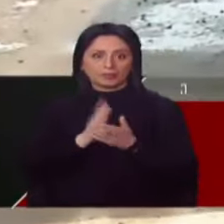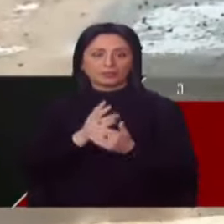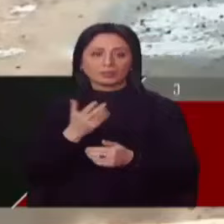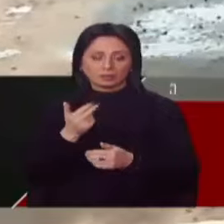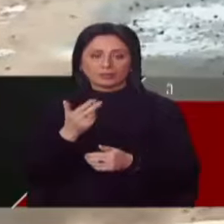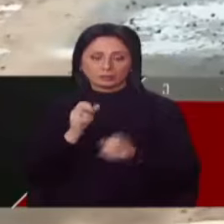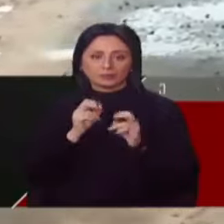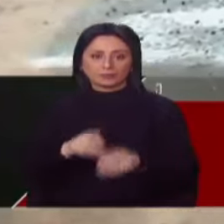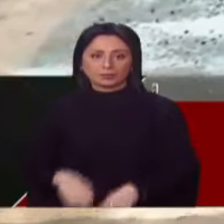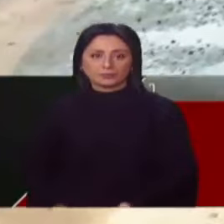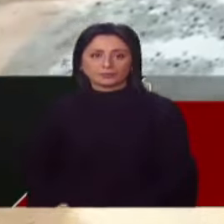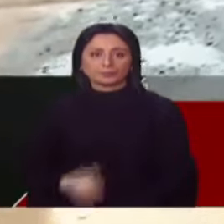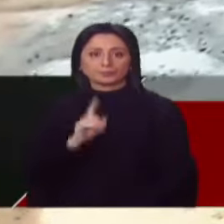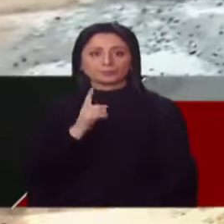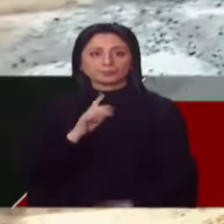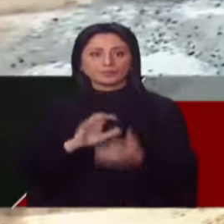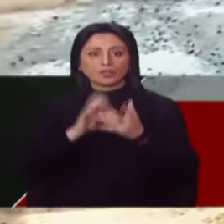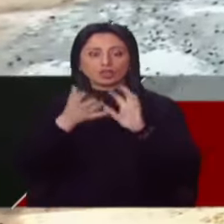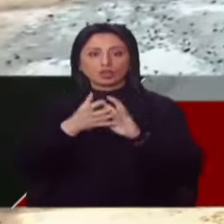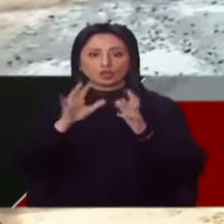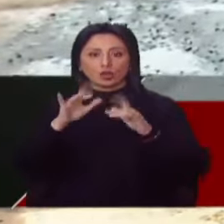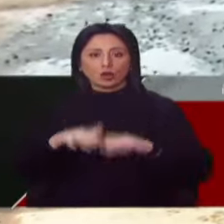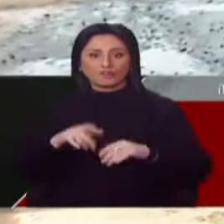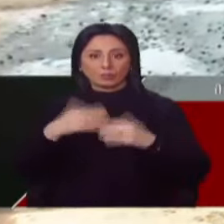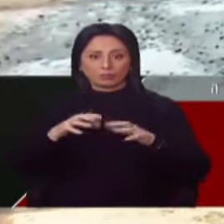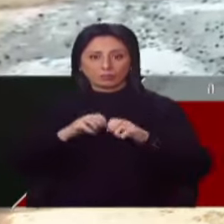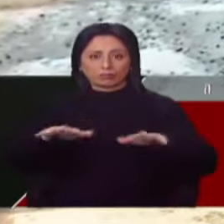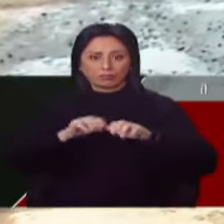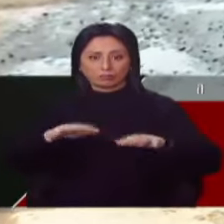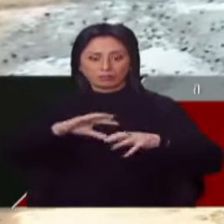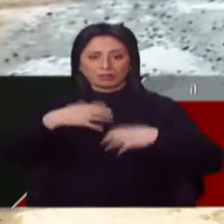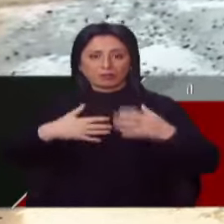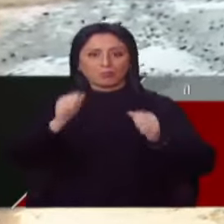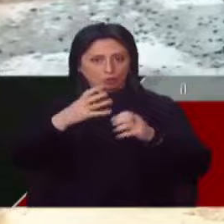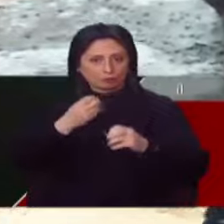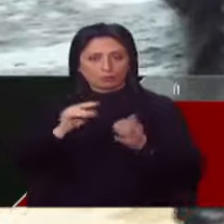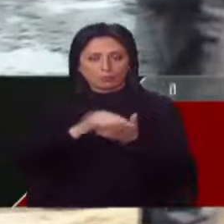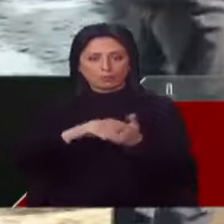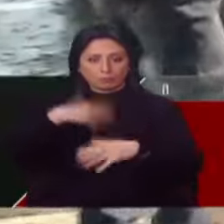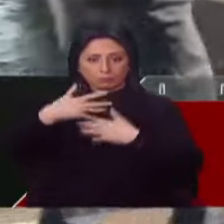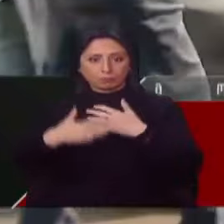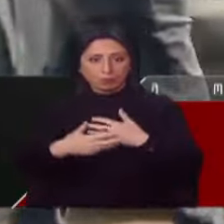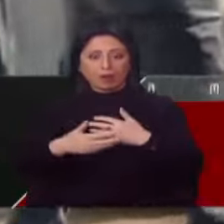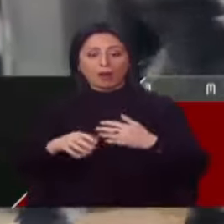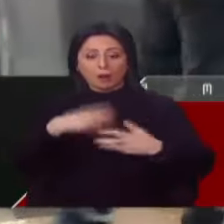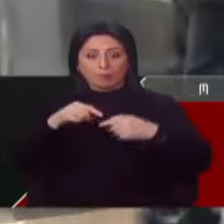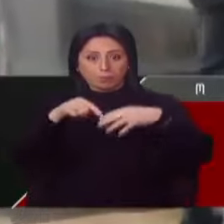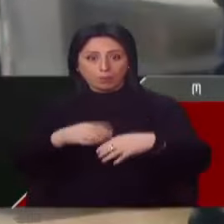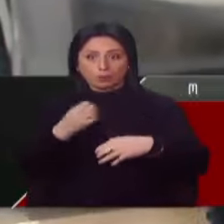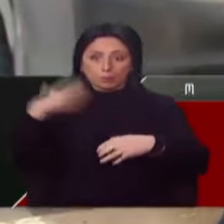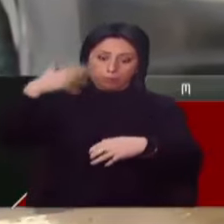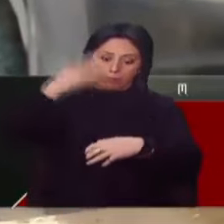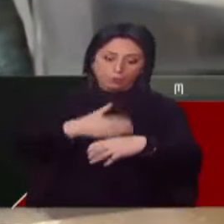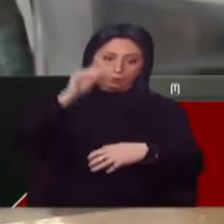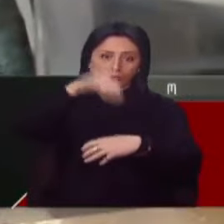საფრთხის შემცველი არის. კი ბატონო. რატო და თოვლია გამსკდარია და ზვავსაში შროება კიდე. ანუ შესაძლებელია კიდე